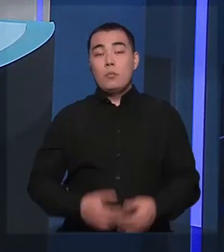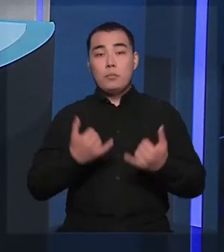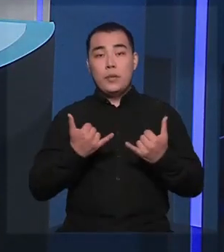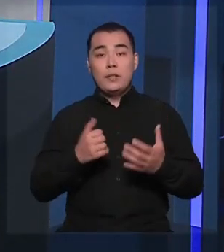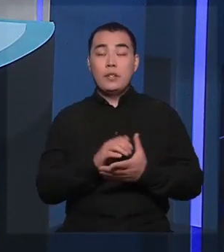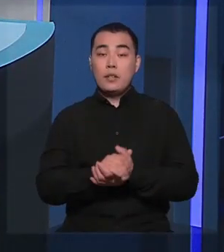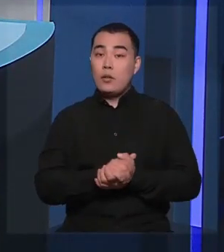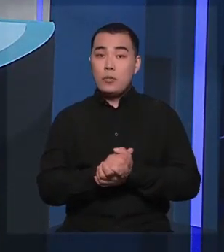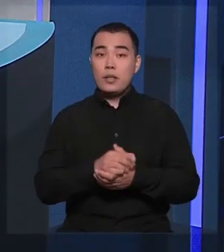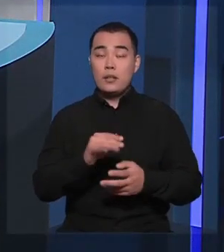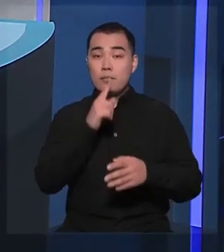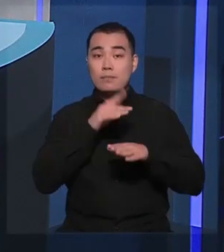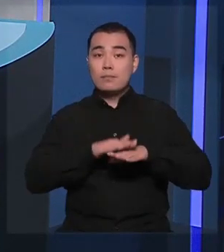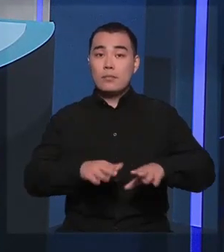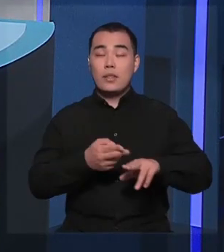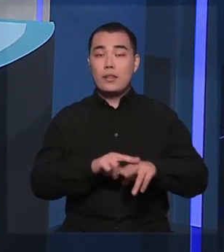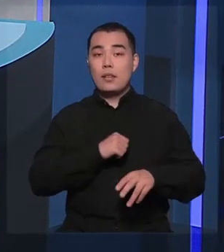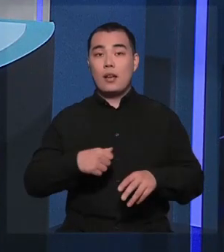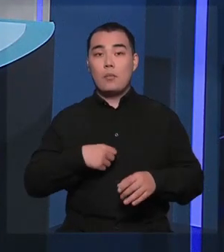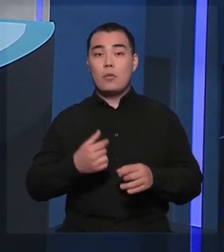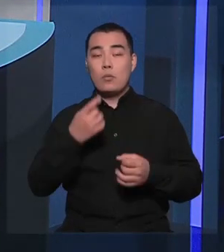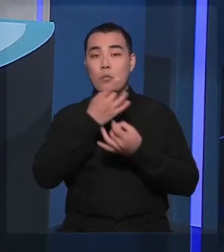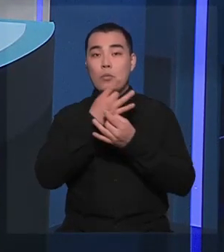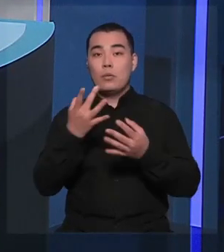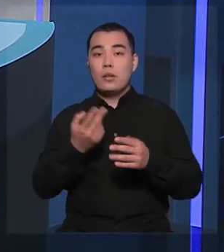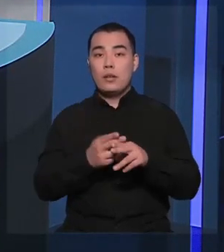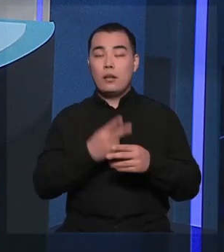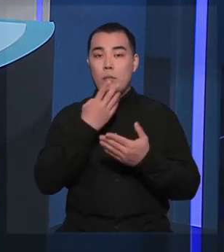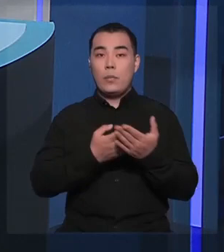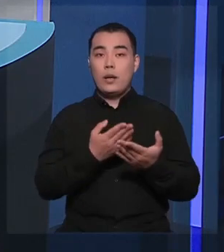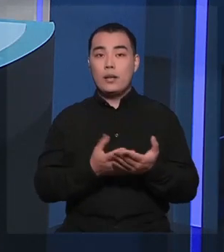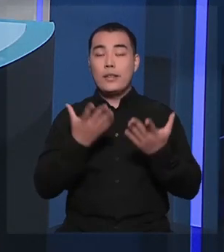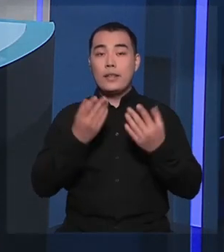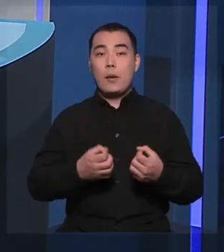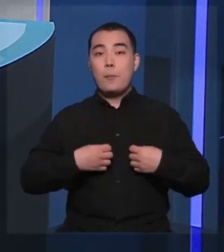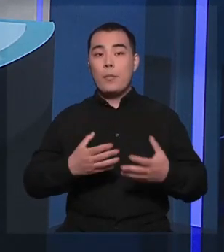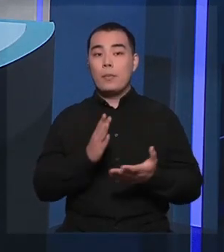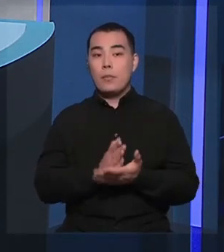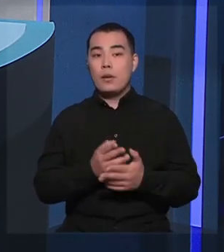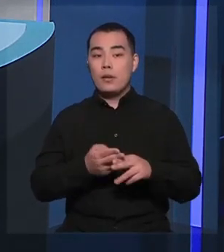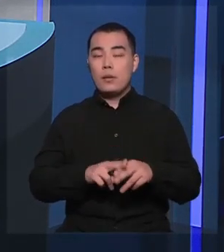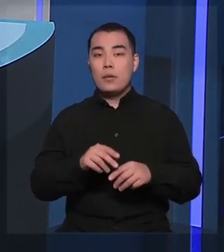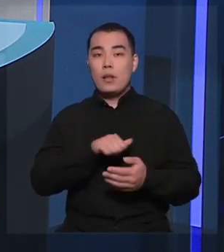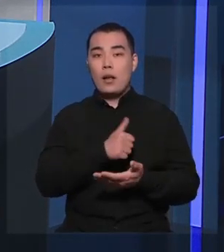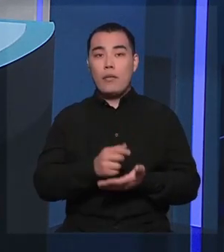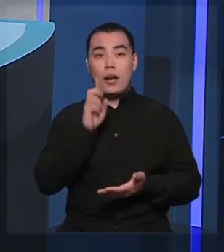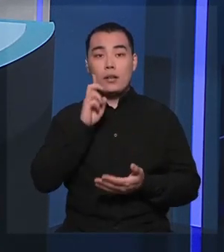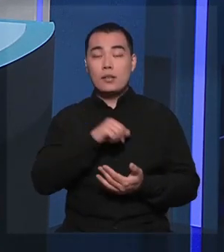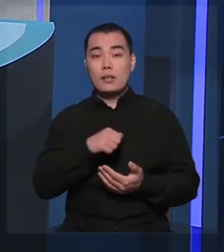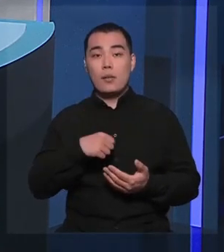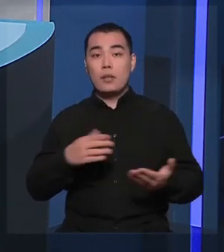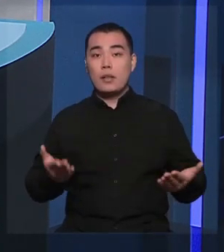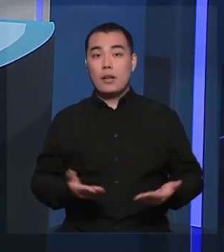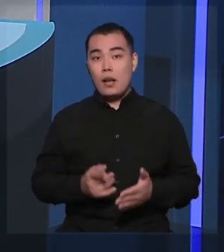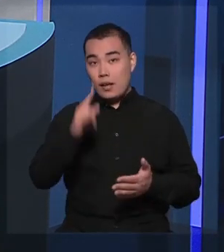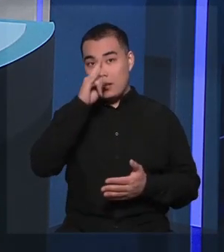Бүгін татулық пен тыныштықтың, тұрақтылық пен бейбітшіліктің символы саналатын мерейлі мереке. Мемлекет басшысы ел тұрғындарын